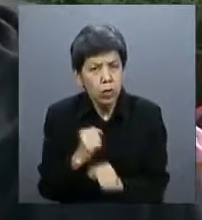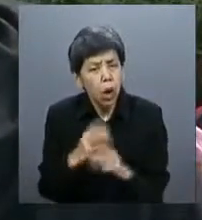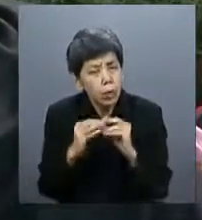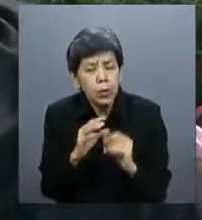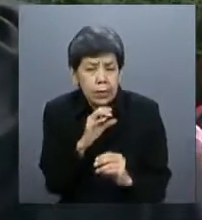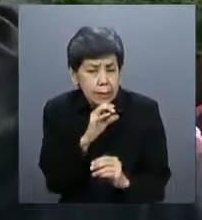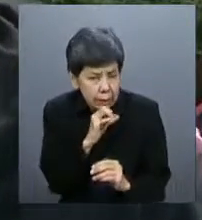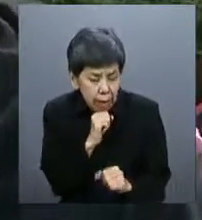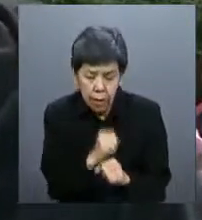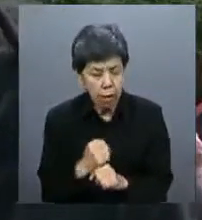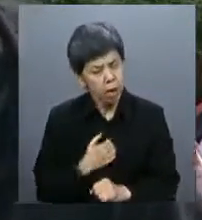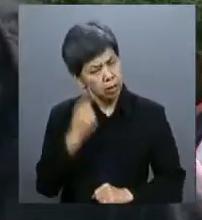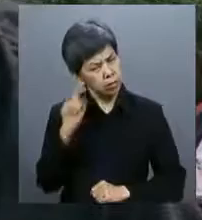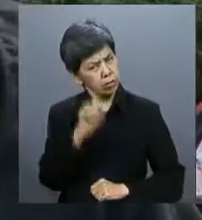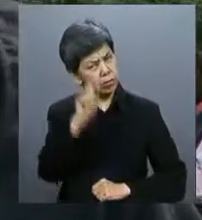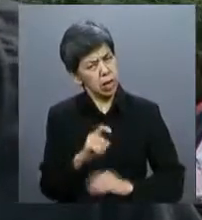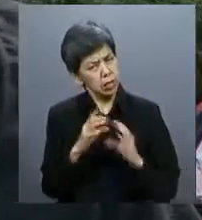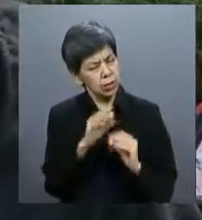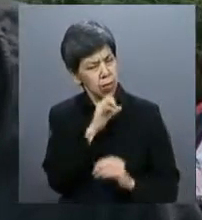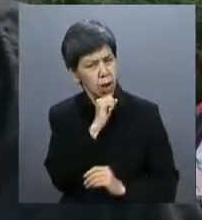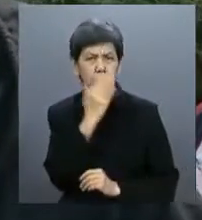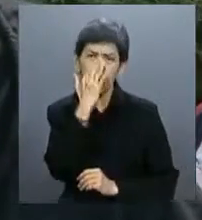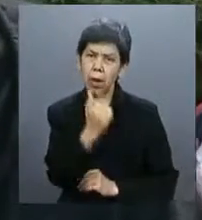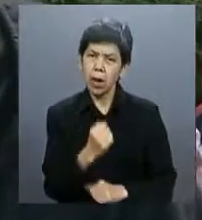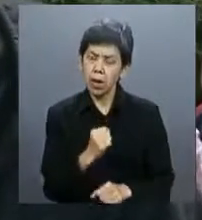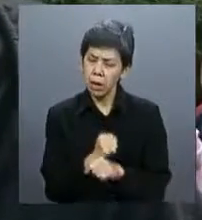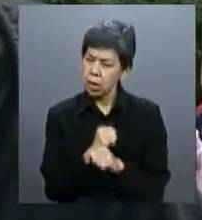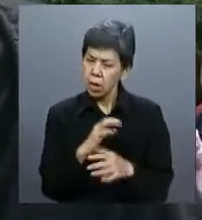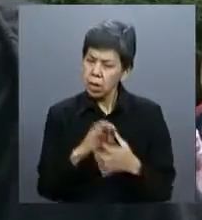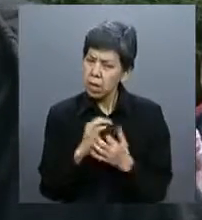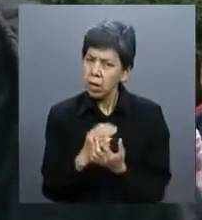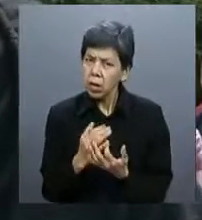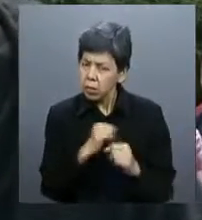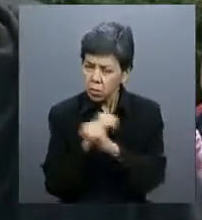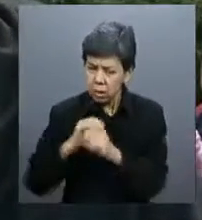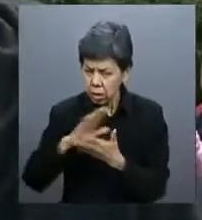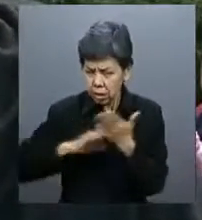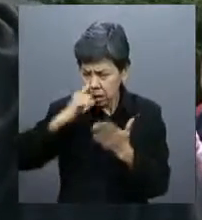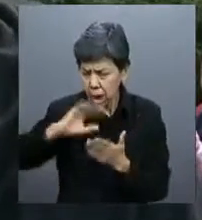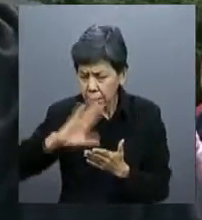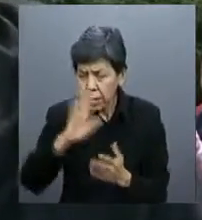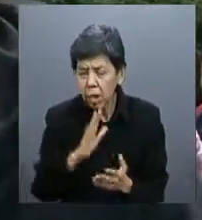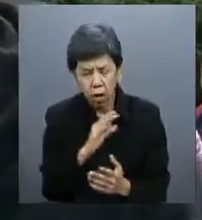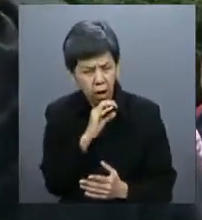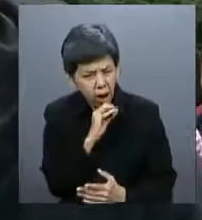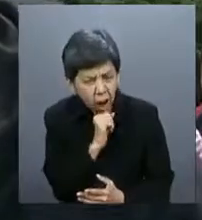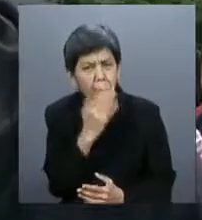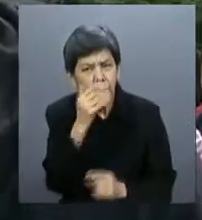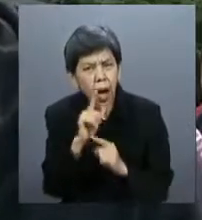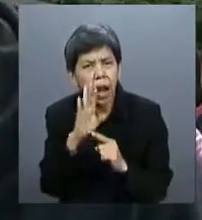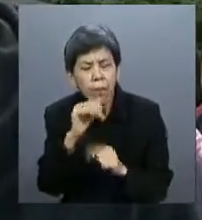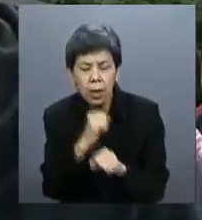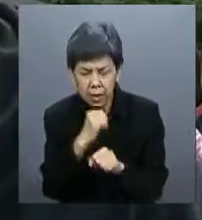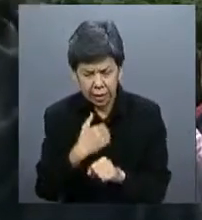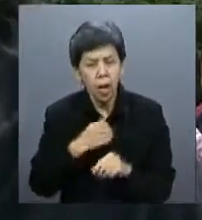ลับเราก็สงสัยว่าเรื่องนี้มันไม่ใช่เรื่องลับมันไม่ใช่เรื่องความมั่นคงของประเทศชาตินะคะมันเป็นเรื่องที่จริงเ